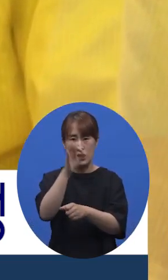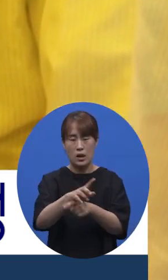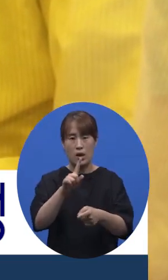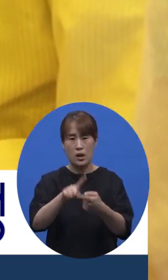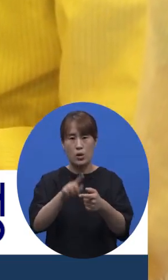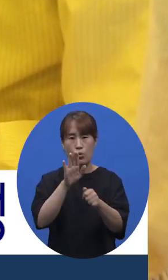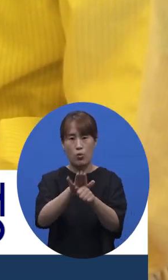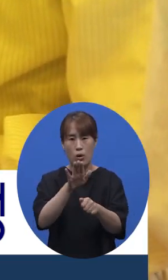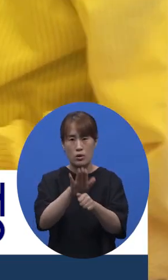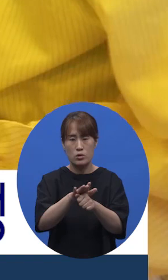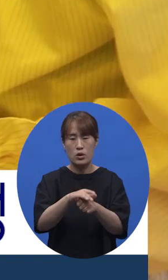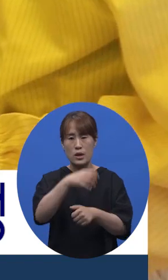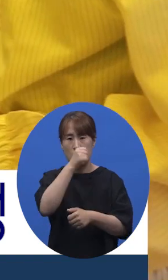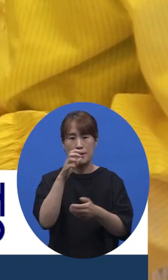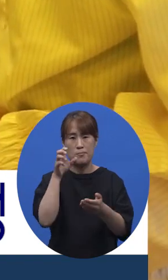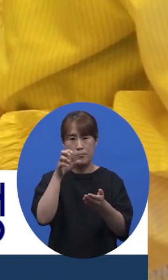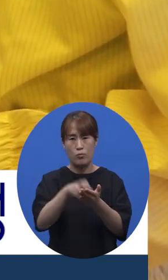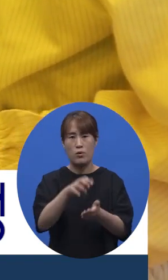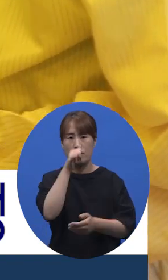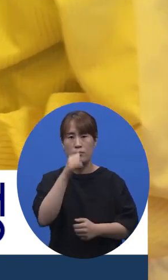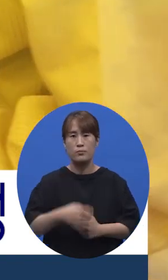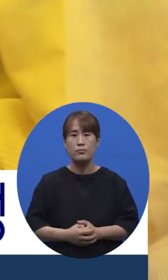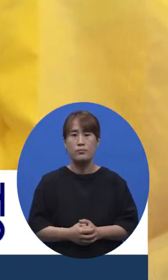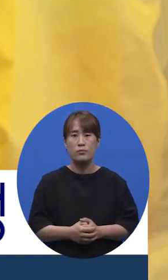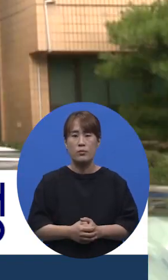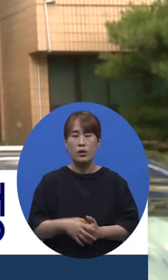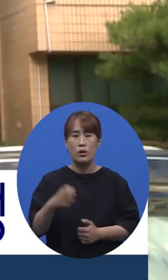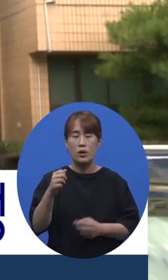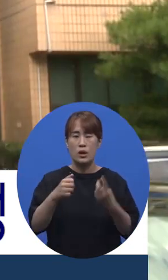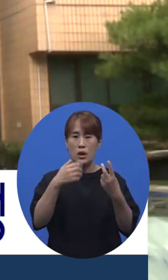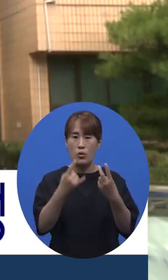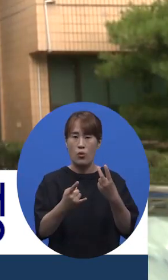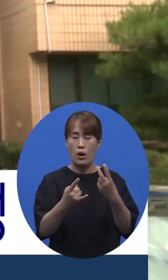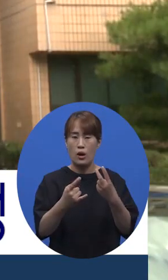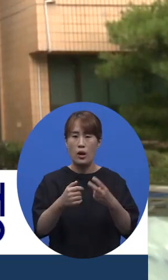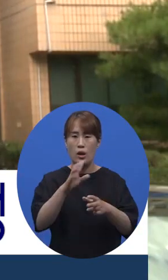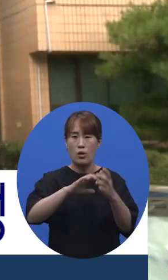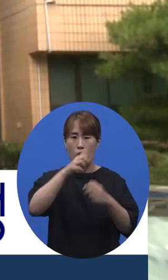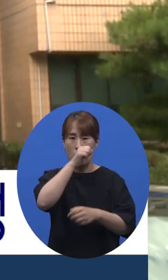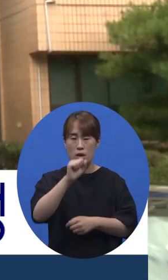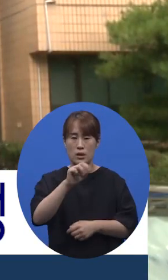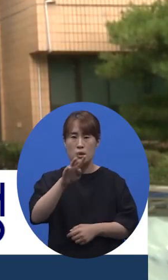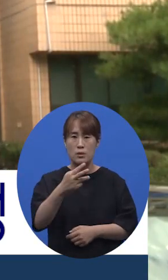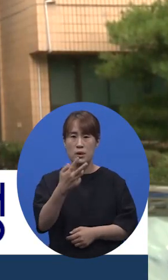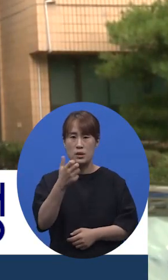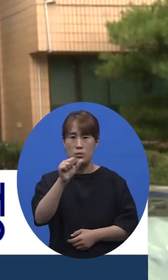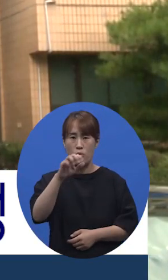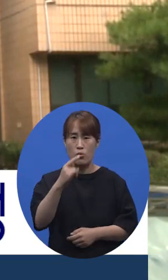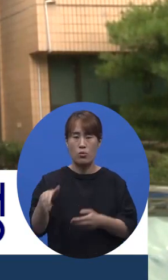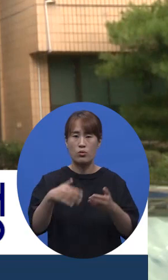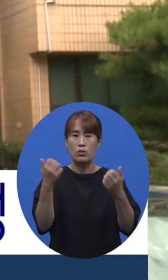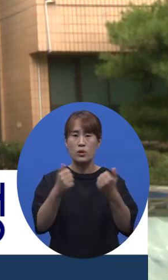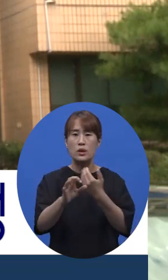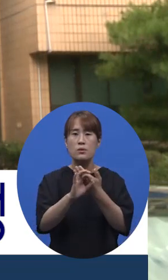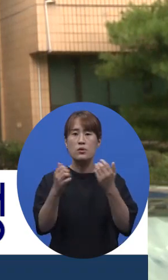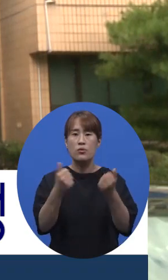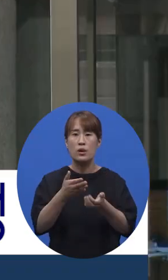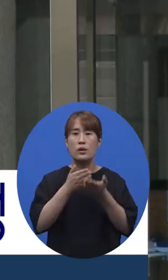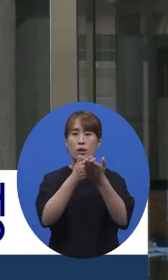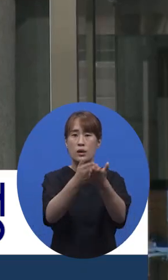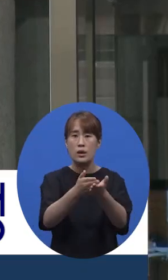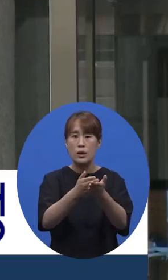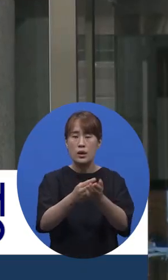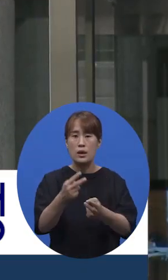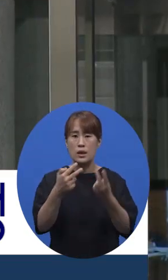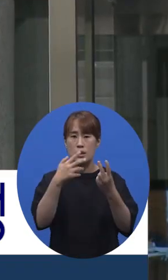사업 등도 이번 추경 예산안에 포함됐습니다 이외 추경 예산안은 제 375회 에 도의회 임시회에서